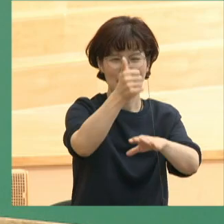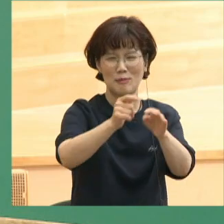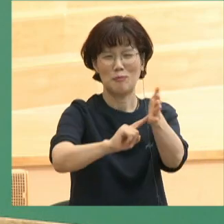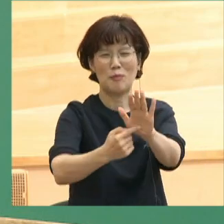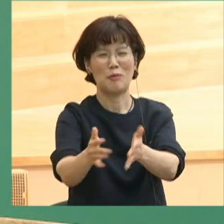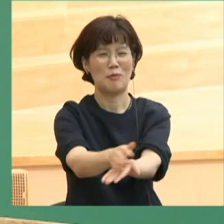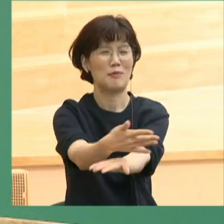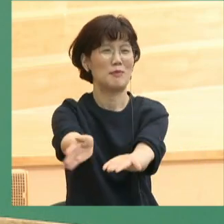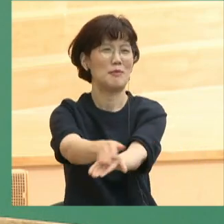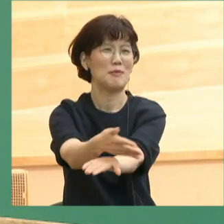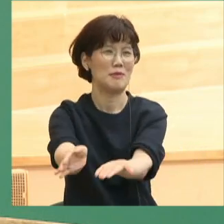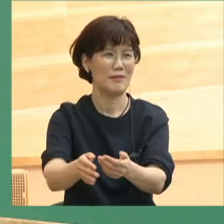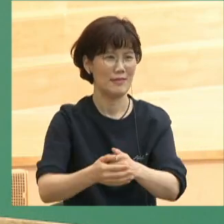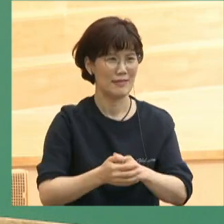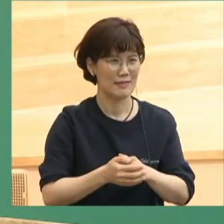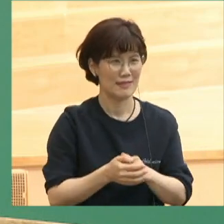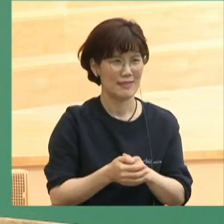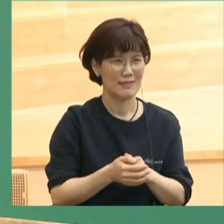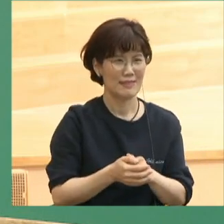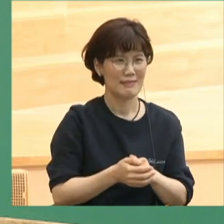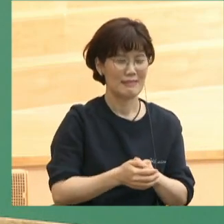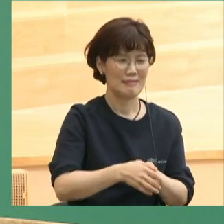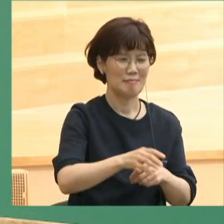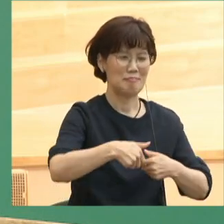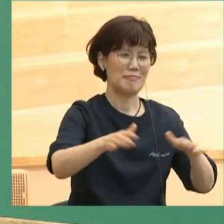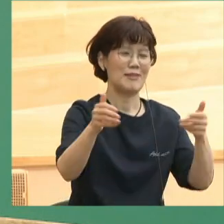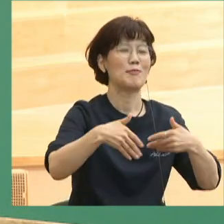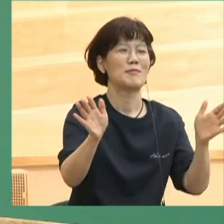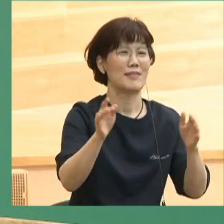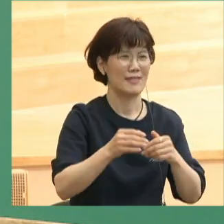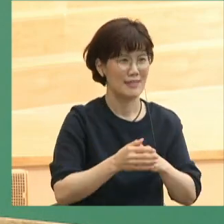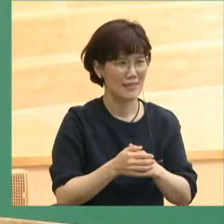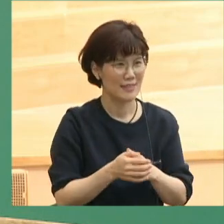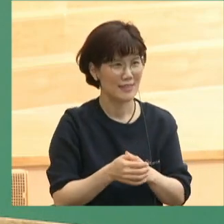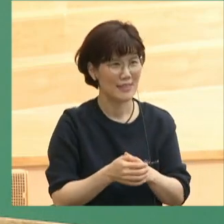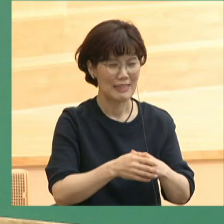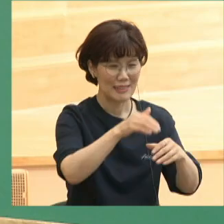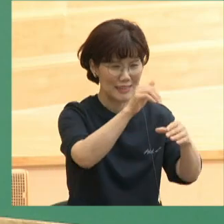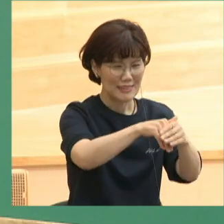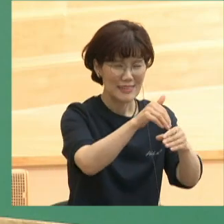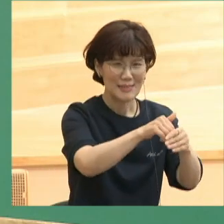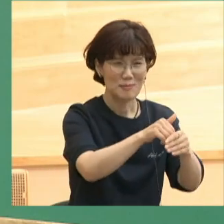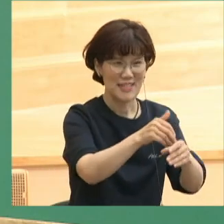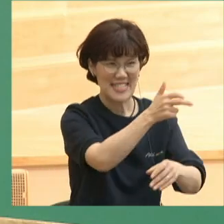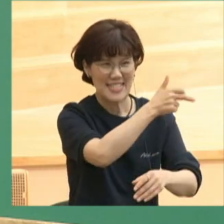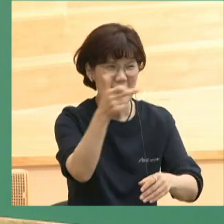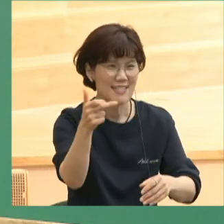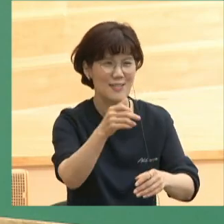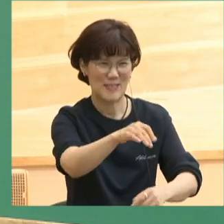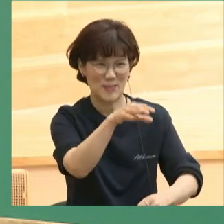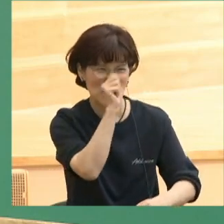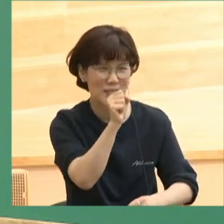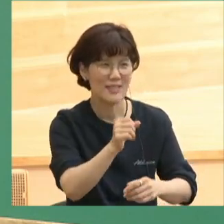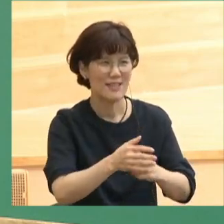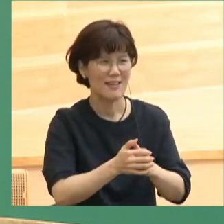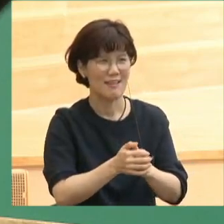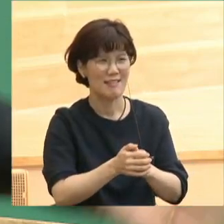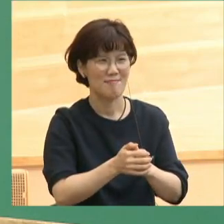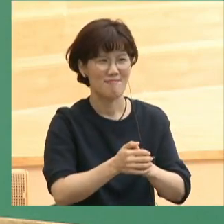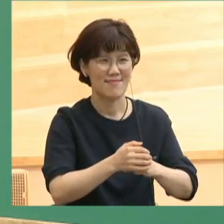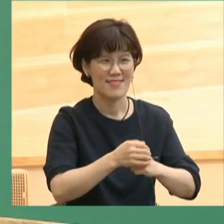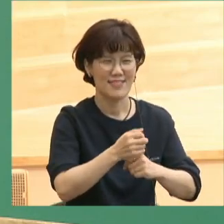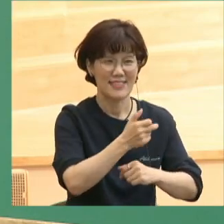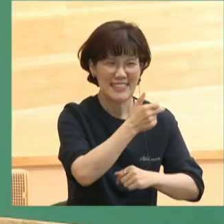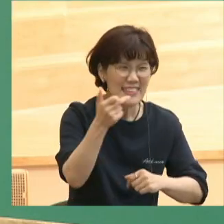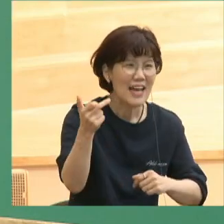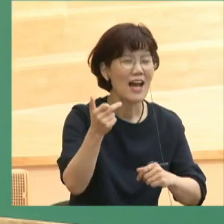나고 아무 짝에도 쓸데없고 심을 것 같으면 좀 큰 거 뽀대나는 거 좀 거창한